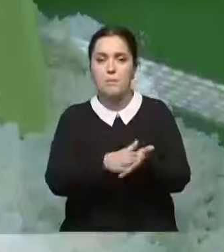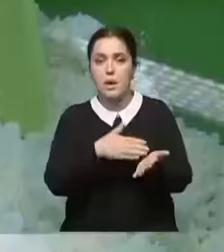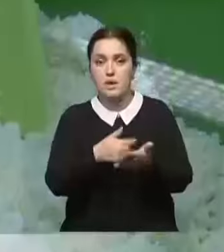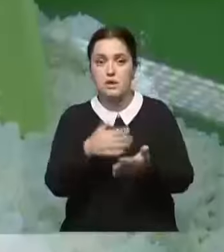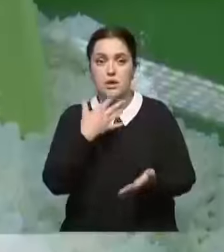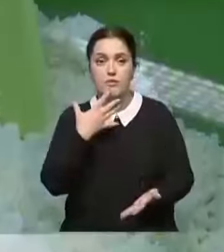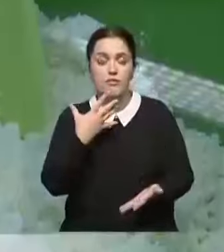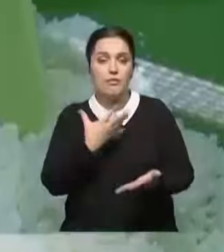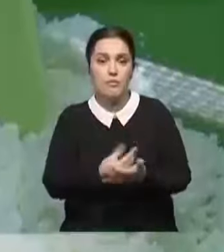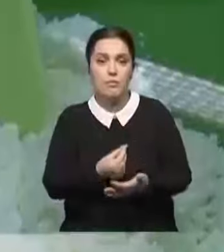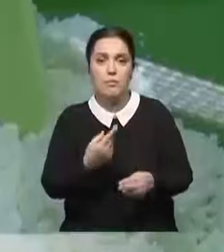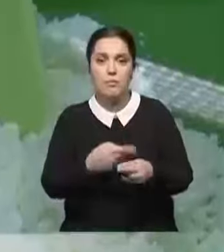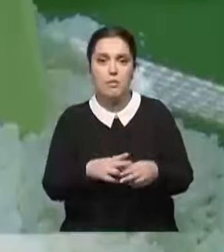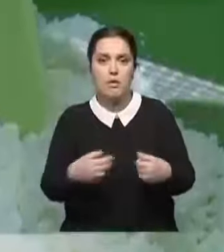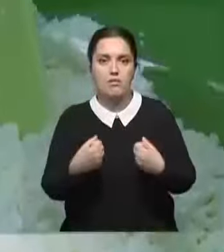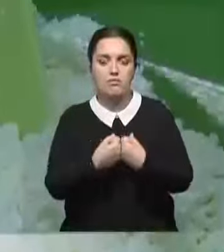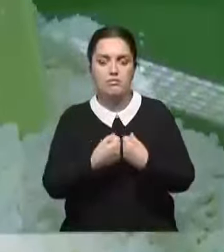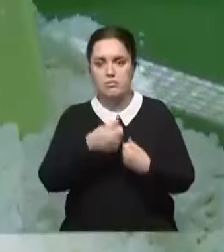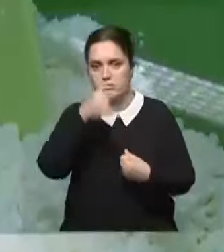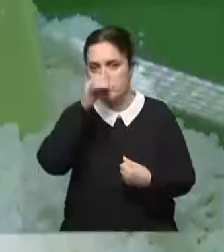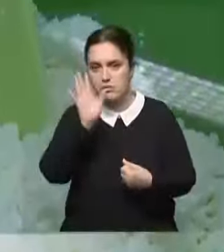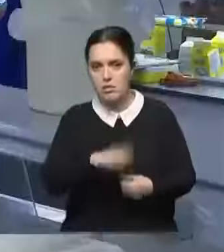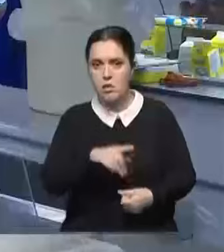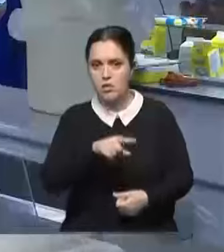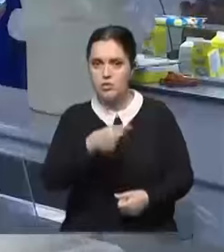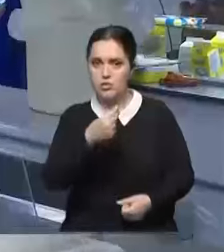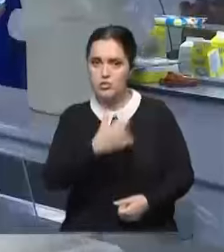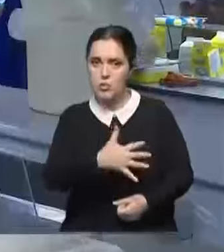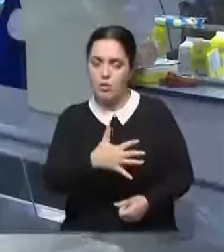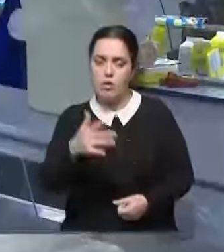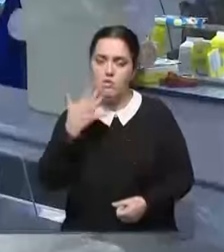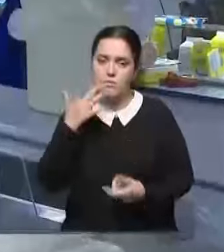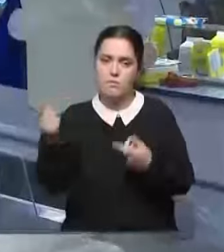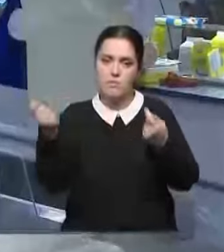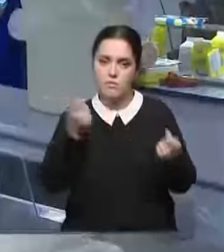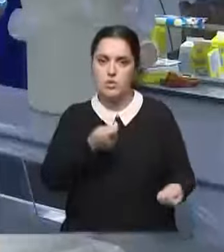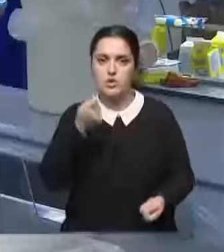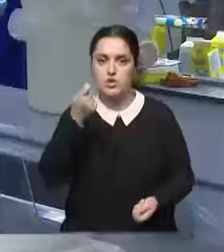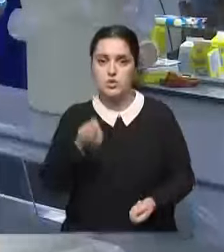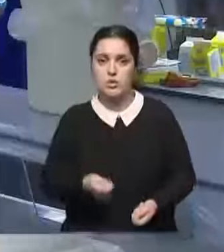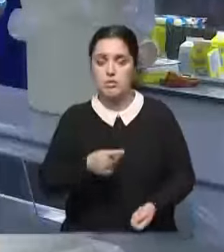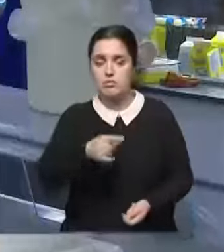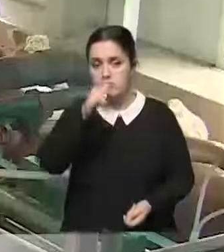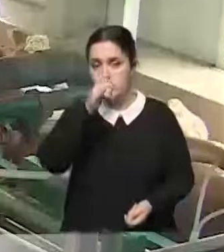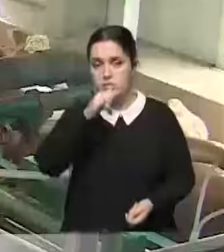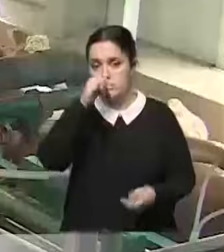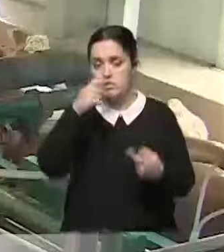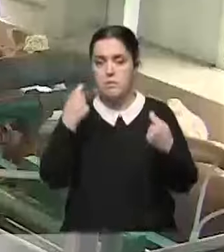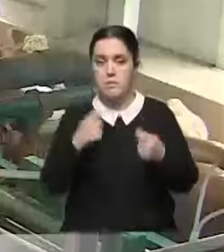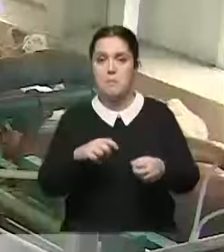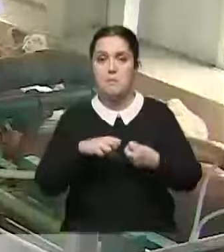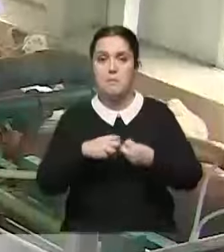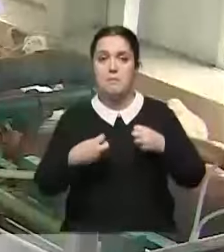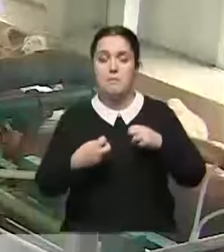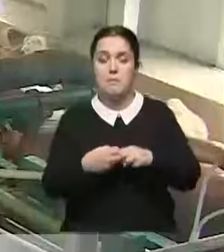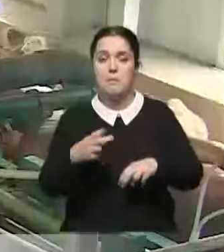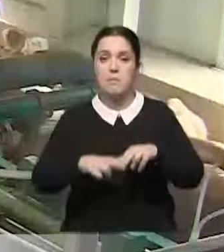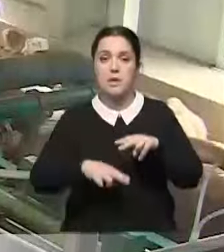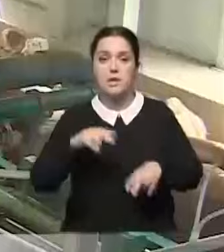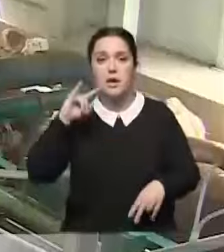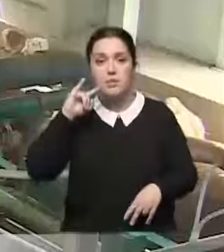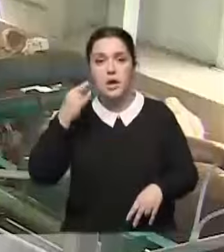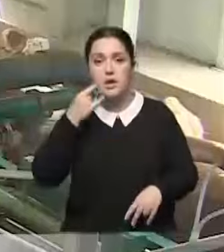же продукция не выдерживает конкуренции из-за высокой себестоимости. Как результат, фермеры не могут сбыть свой товар. С такой проблемой, к примеру, столкнулся построенный в